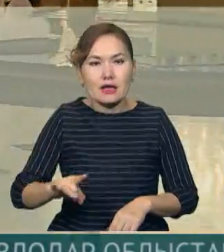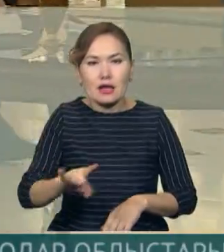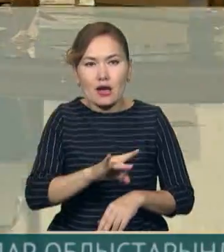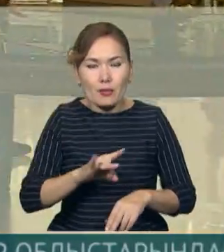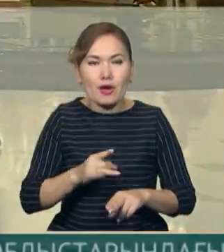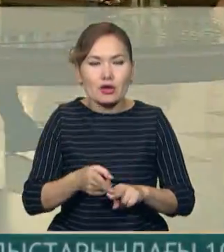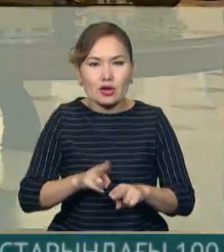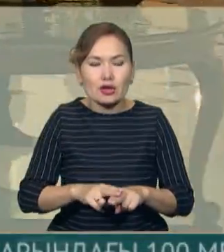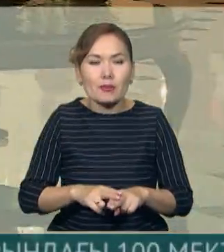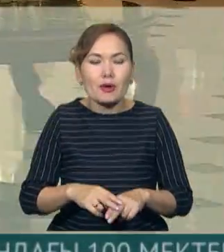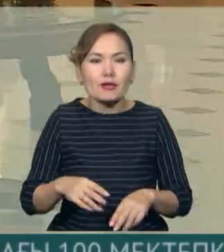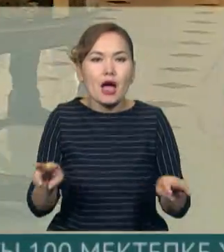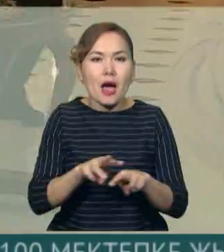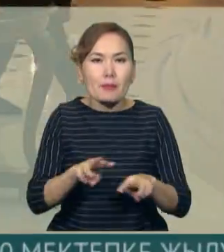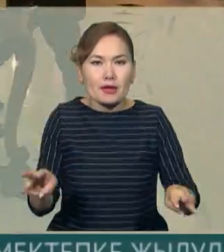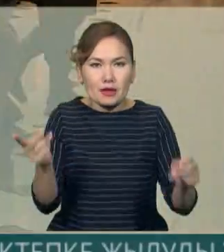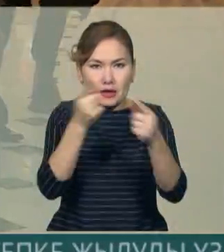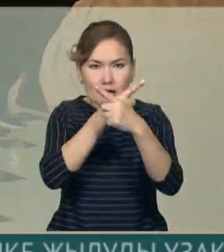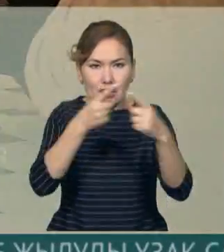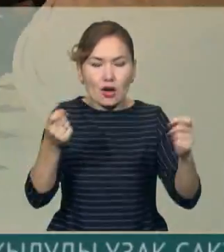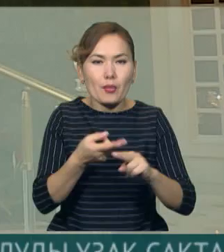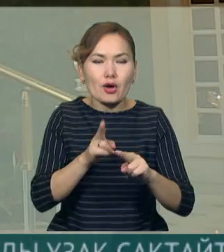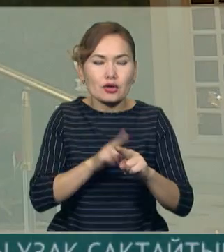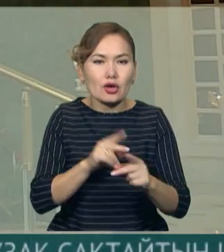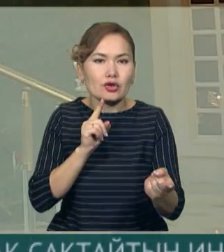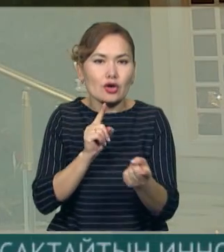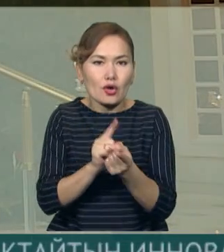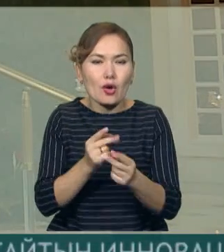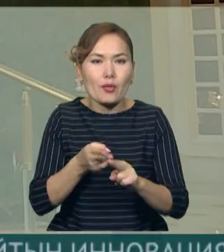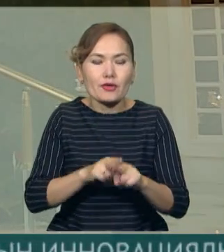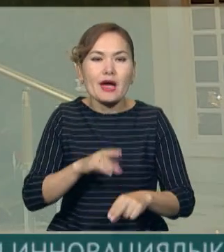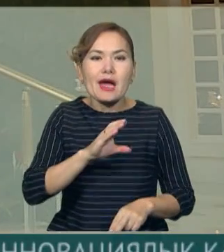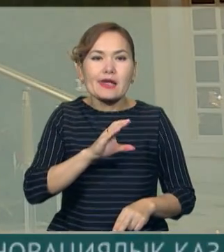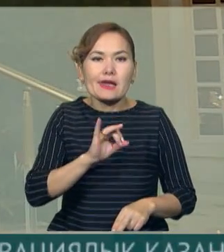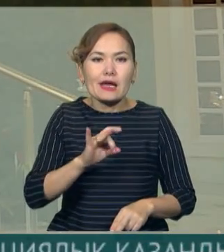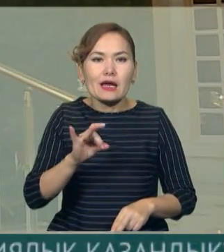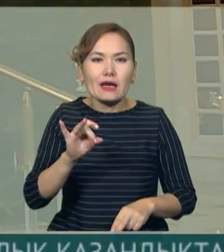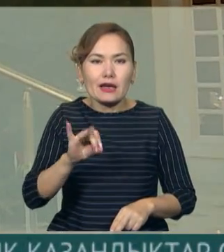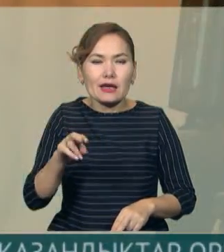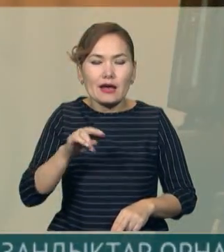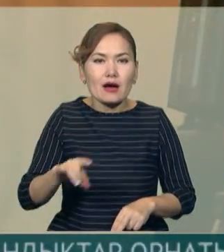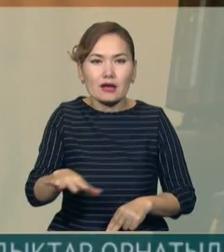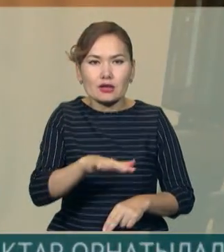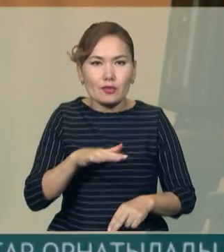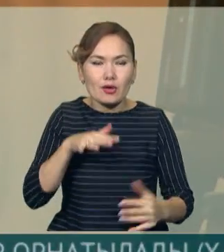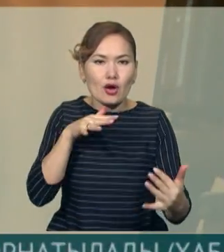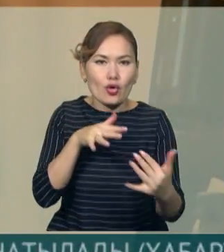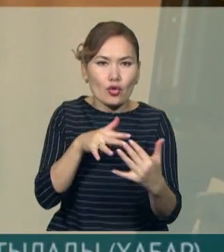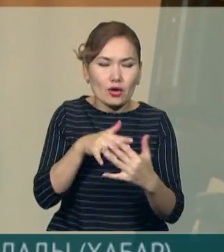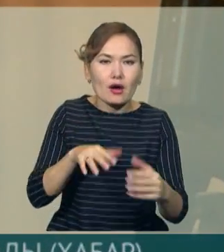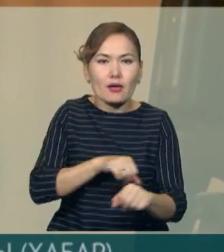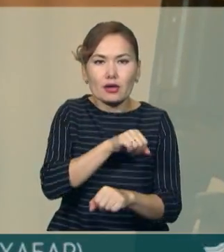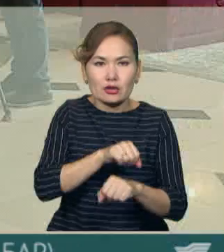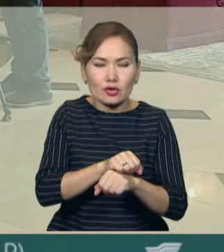министрлігінің ақпаратына сәйкес, кездесу Шам еліндегі ұрыс қимылдарын тоқтату режимін нығайту бойынша қол